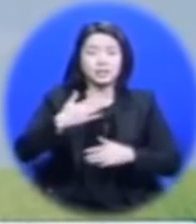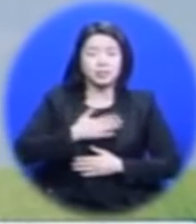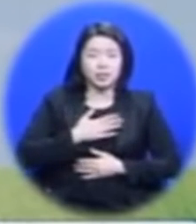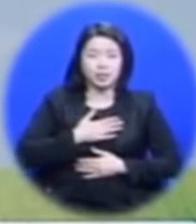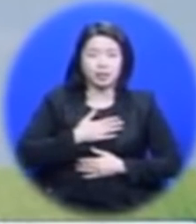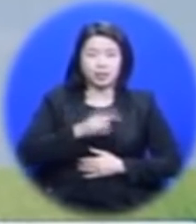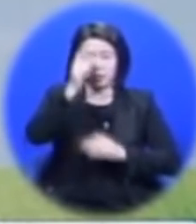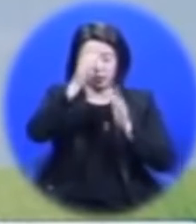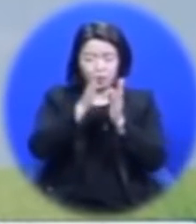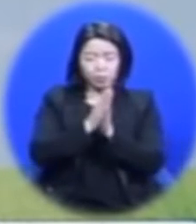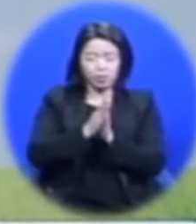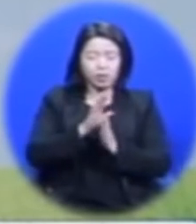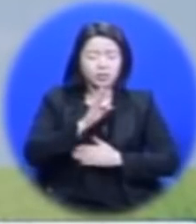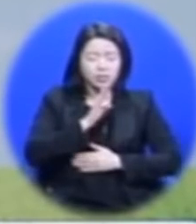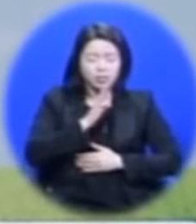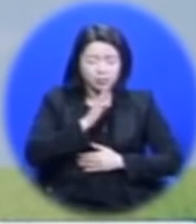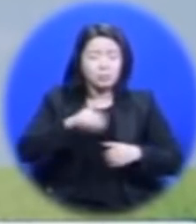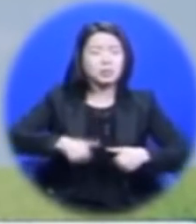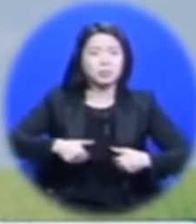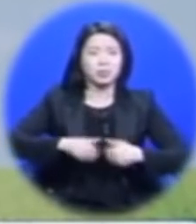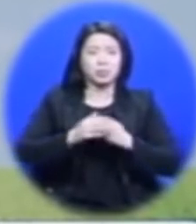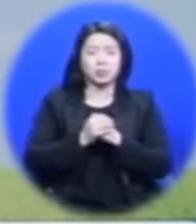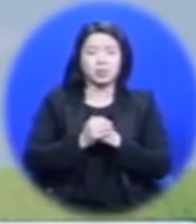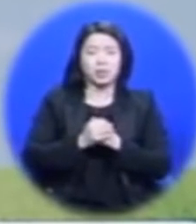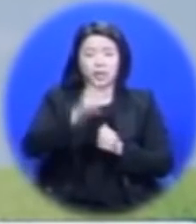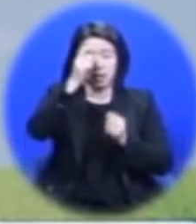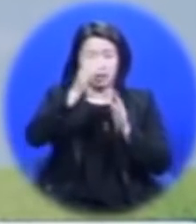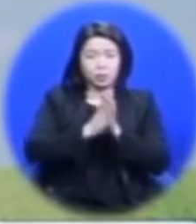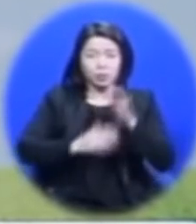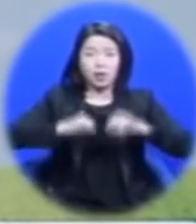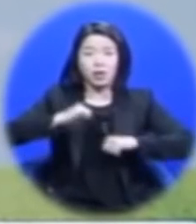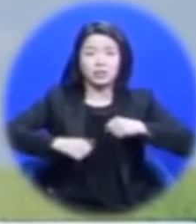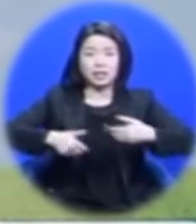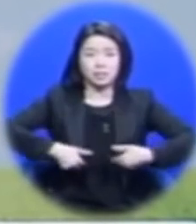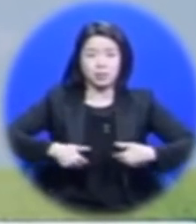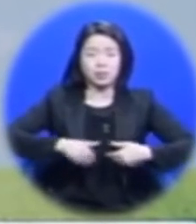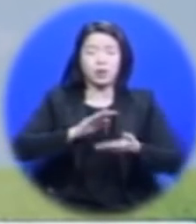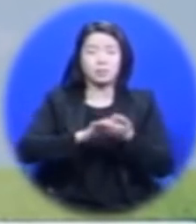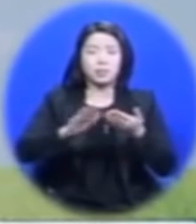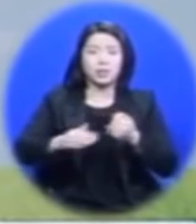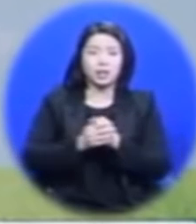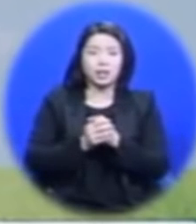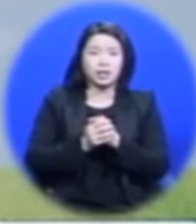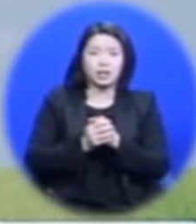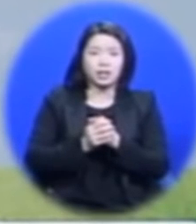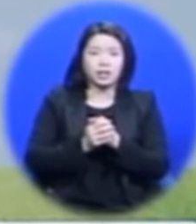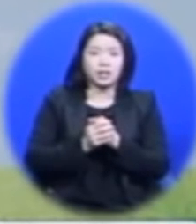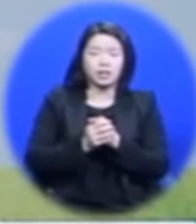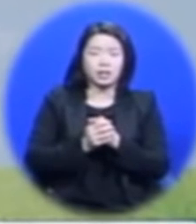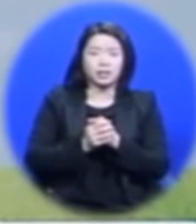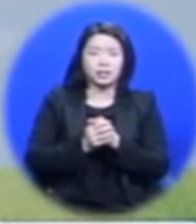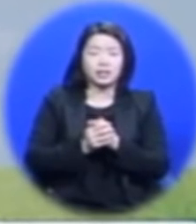기도가 절실히 필요합니다. 기도의 역사가 필요합니다. 그런데